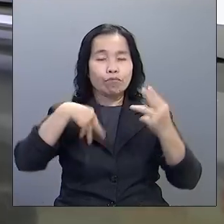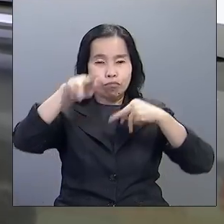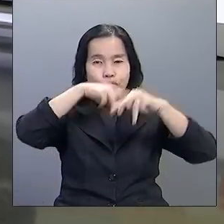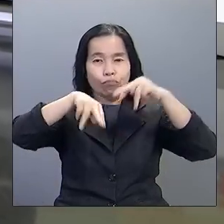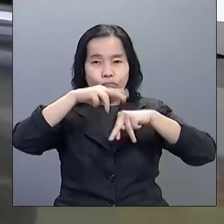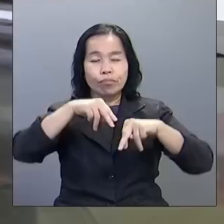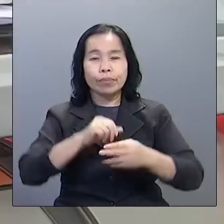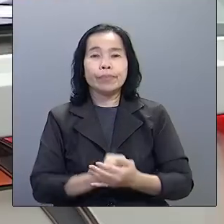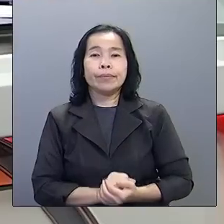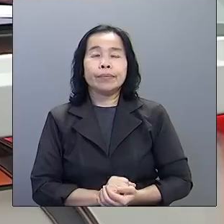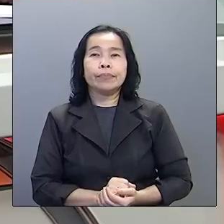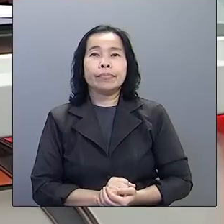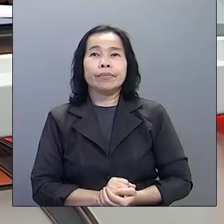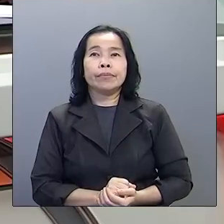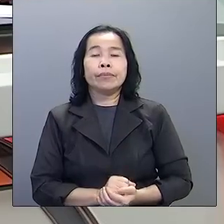คุณค่ะ